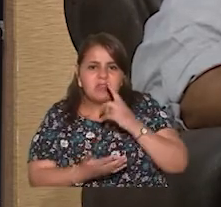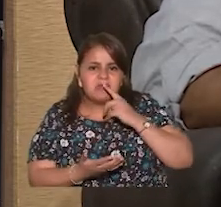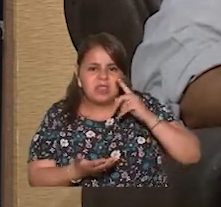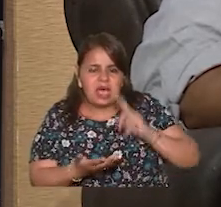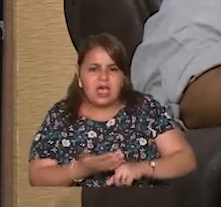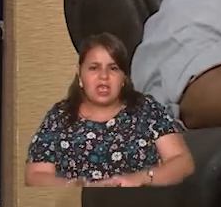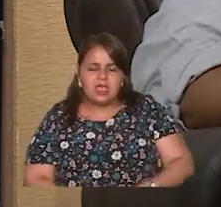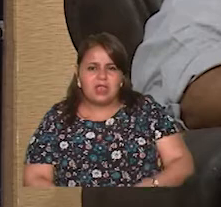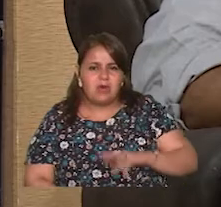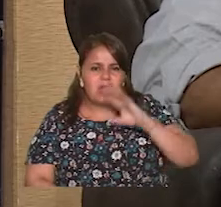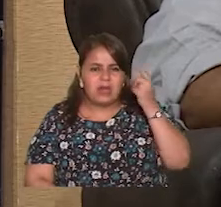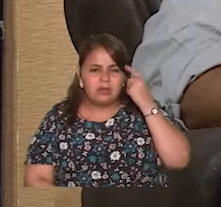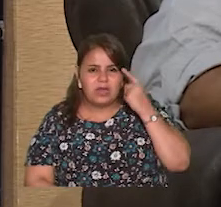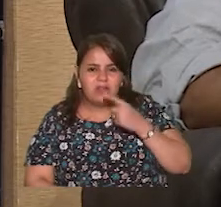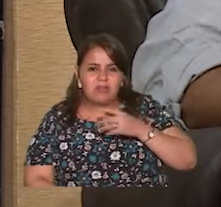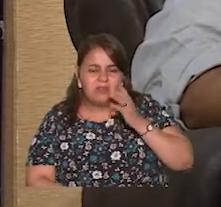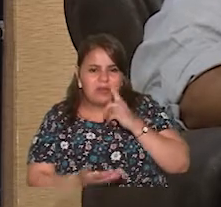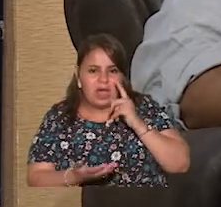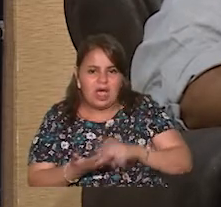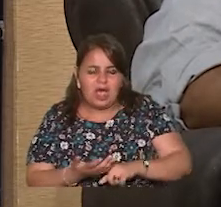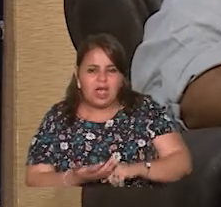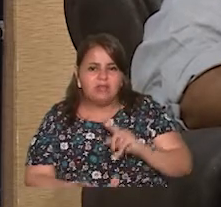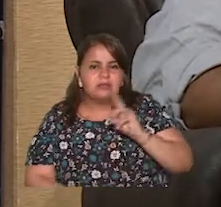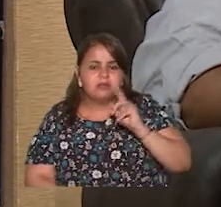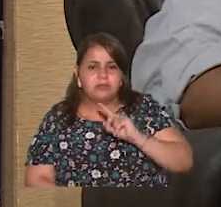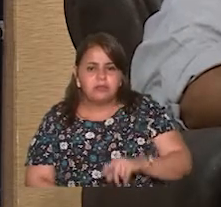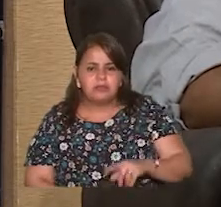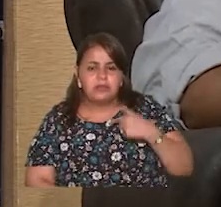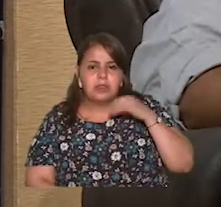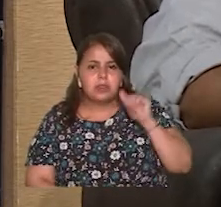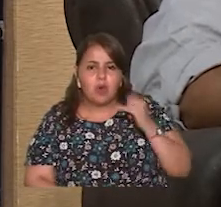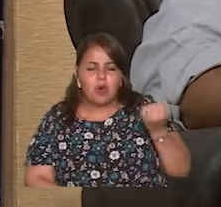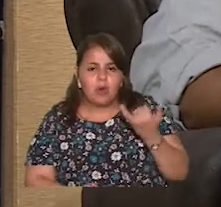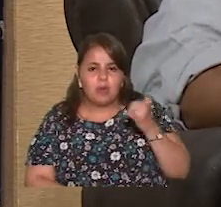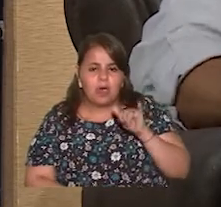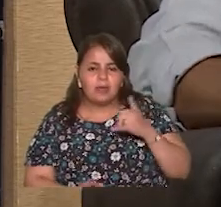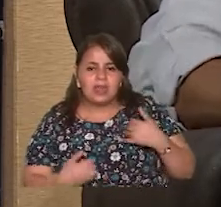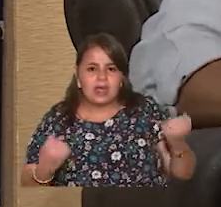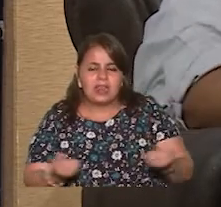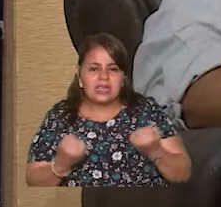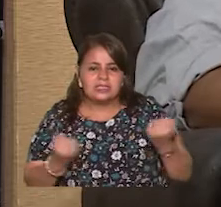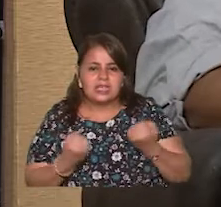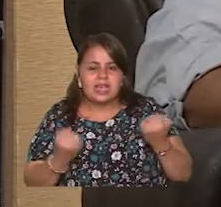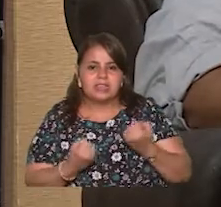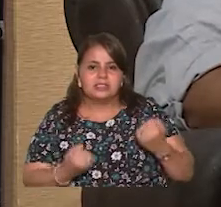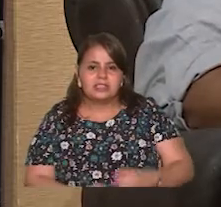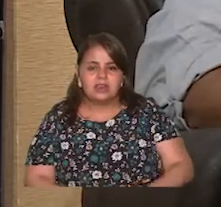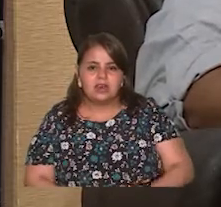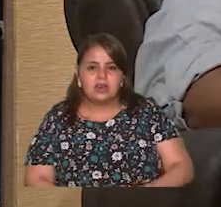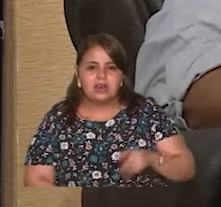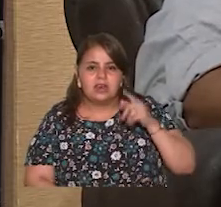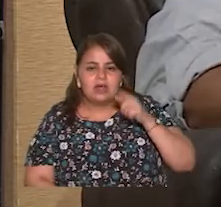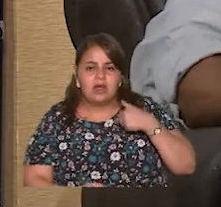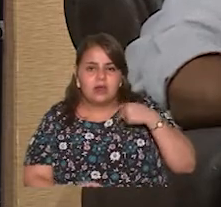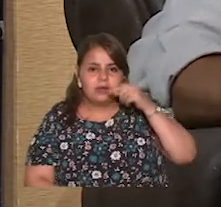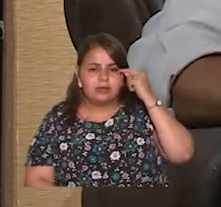الحق. مش كلنا هنعرف الحق، وهنعيش ونموت مش هنعرف الحق، بس لازم نسعى ونجري وراه. أنا مش دايما صح، ولو أنا افتكرت إن أنا